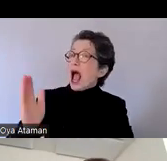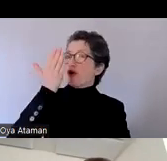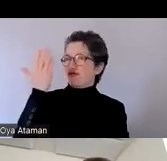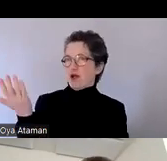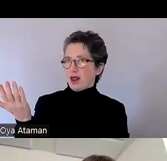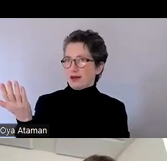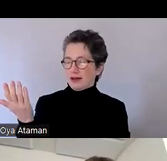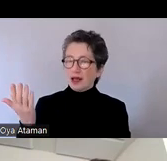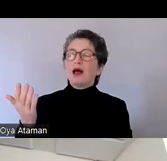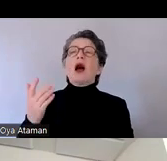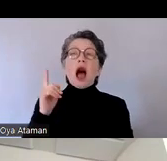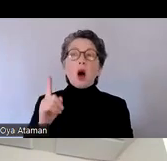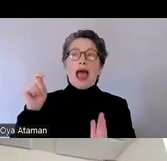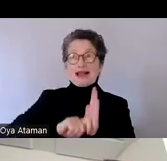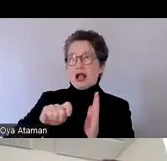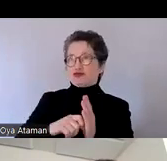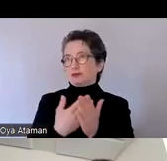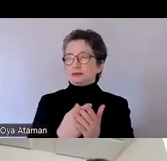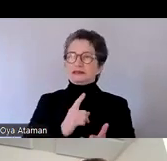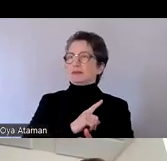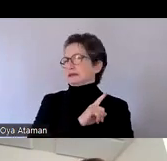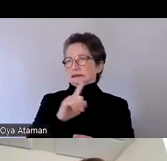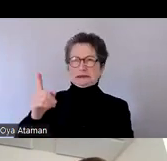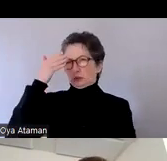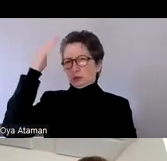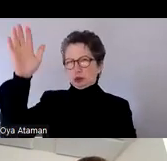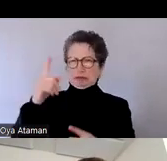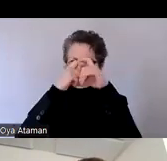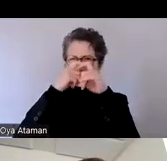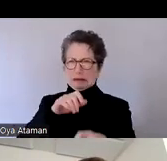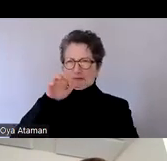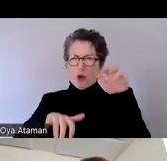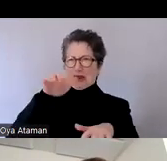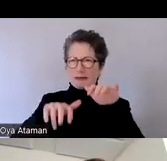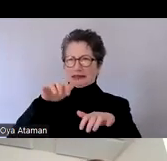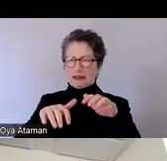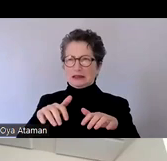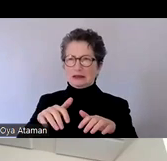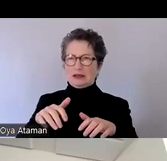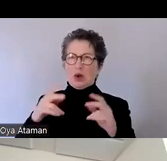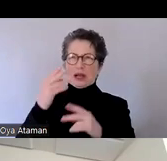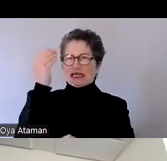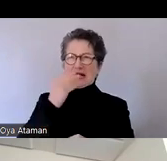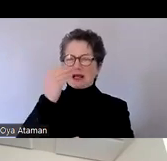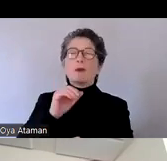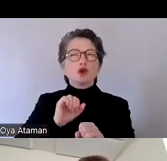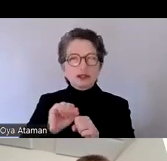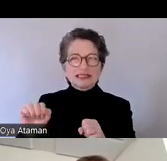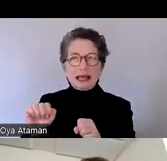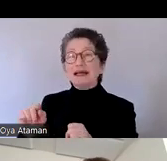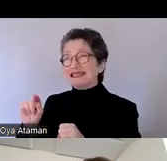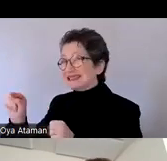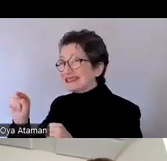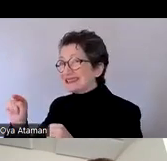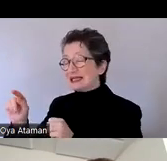Beispiel. Wenn man selber nicht Webseiten programmiert oder designt, kann man trotzdem diese Tools einsetzen, die uns Pirmin gleich vorstellen